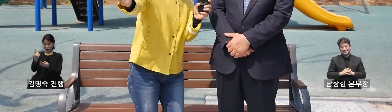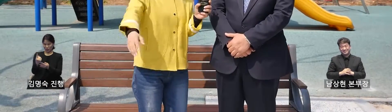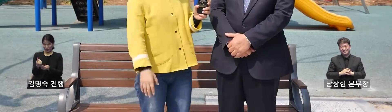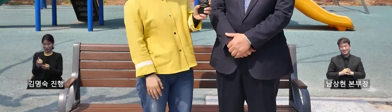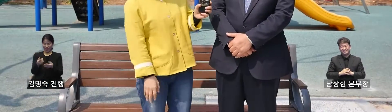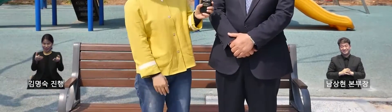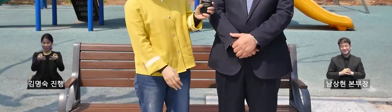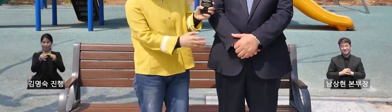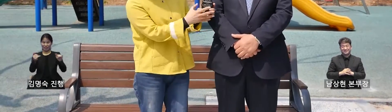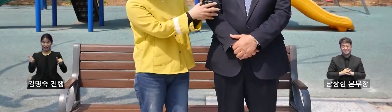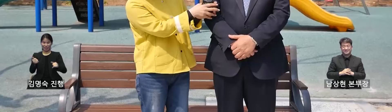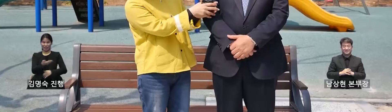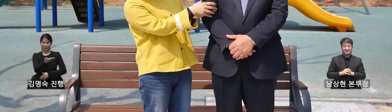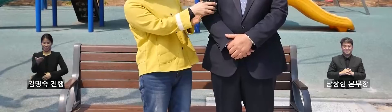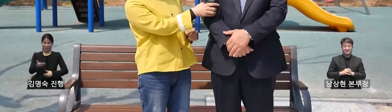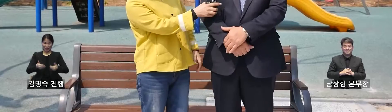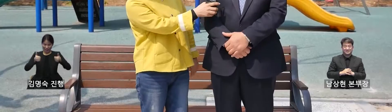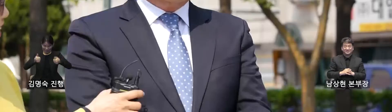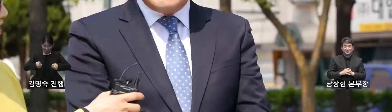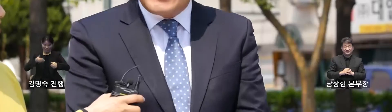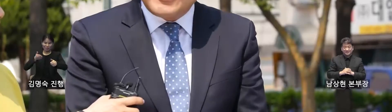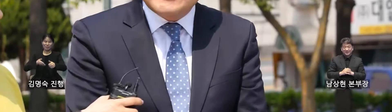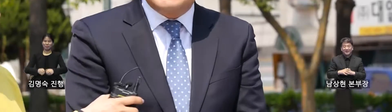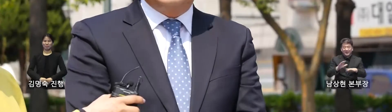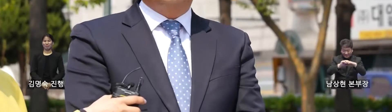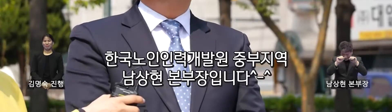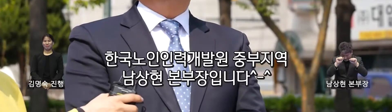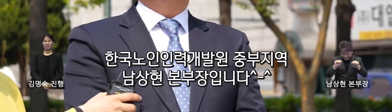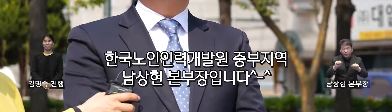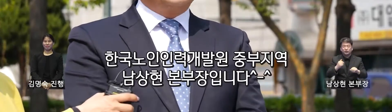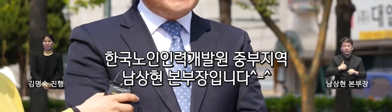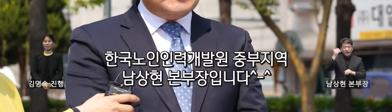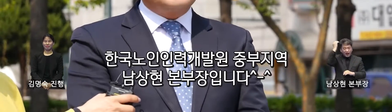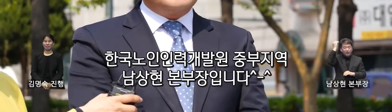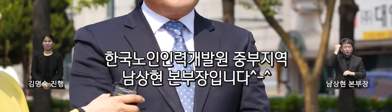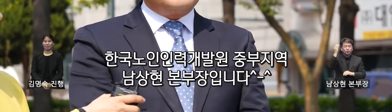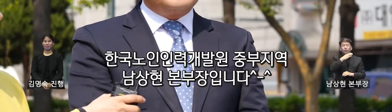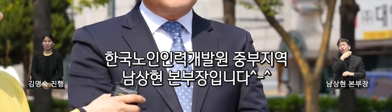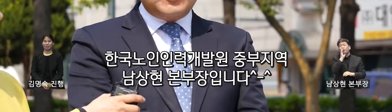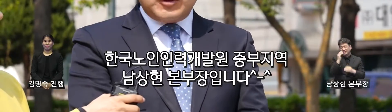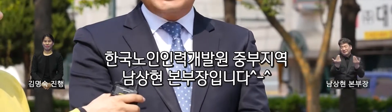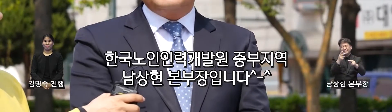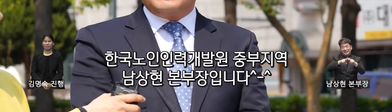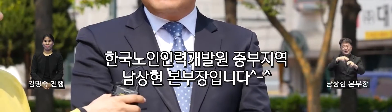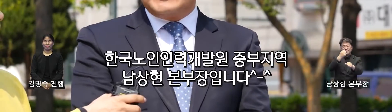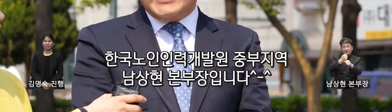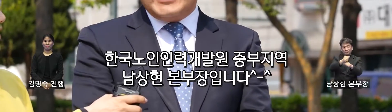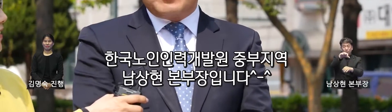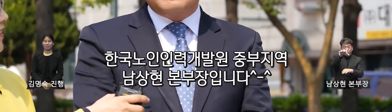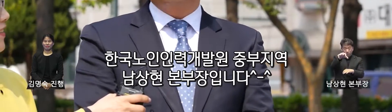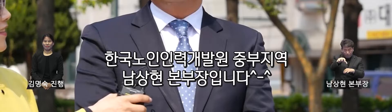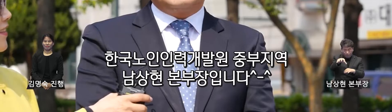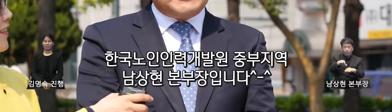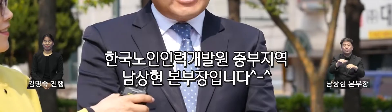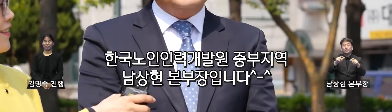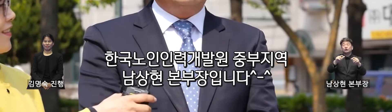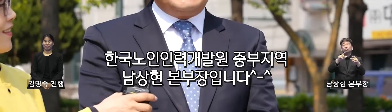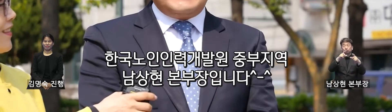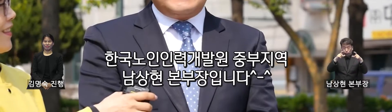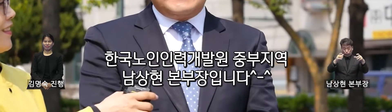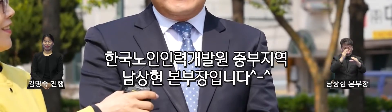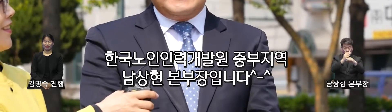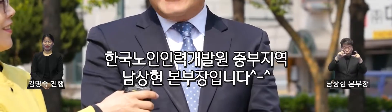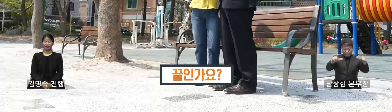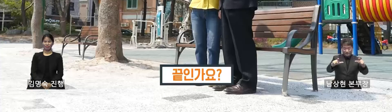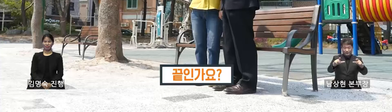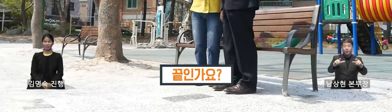우리 시청자분들에게 인사 말씀 해주세요. 네. 안녕하세요. 저는 한국노인인력개발원 중부지역본부의 본부장